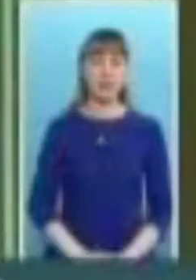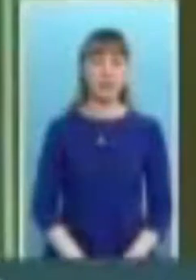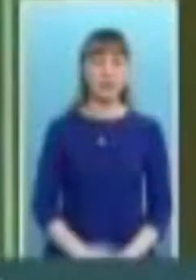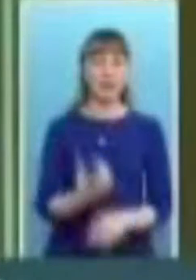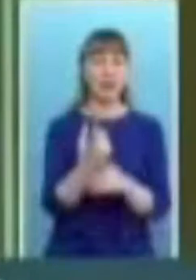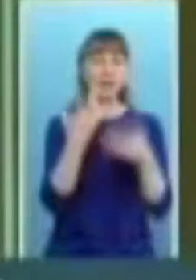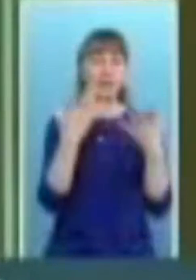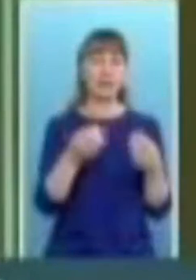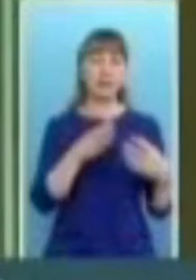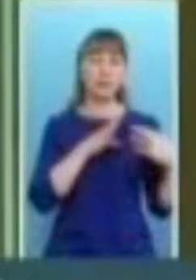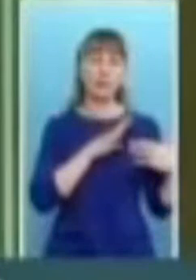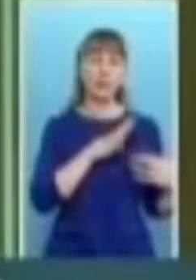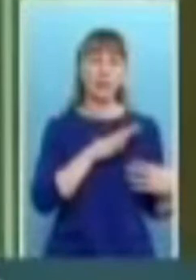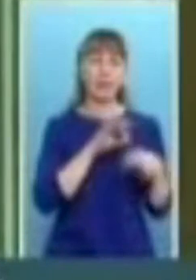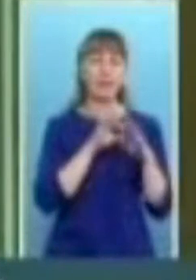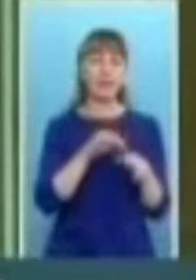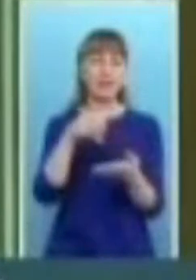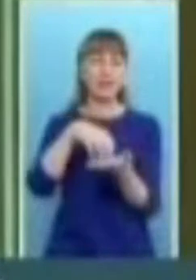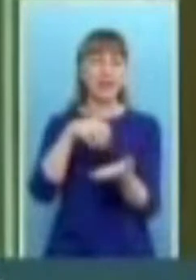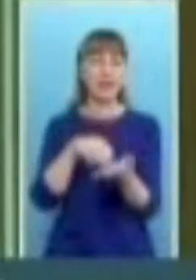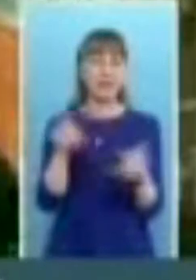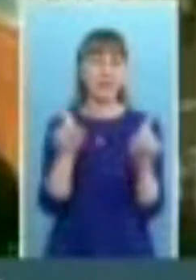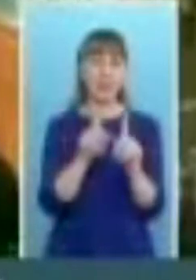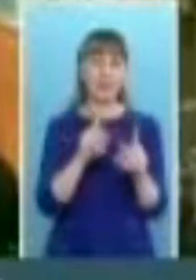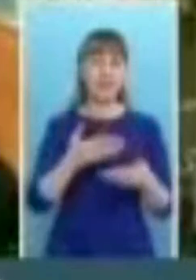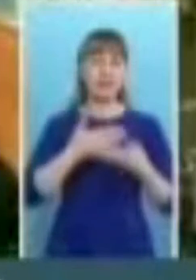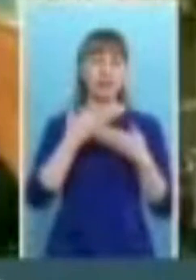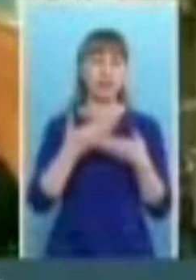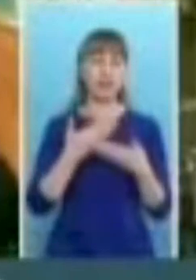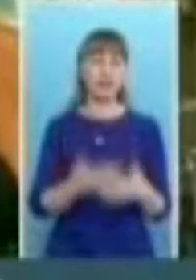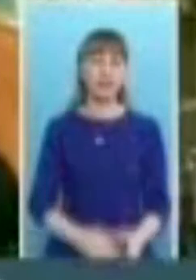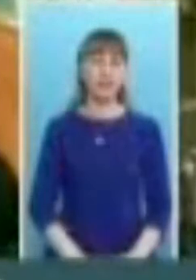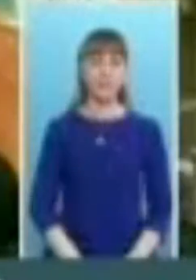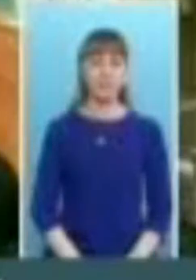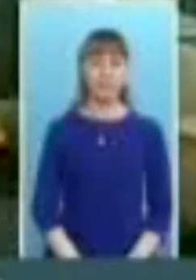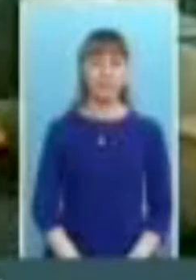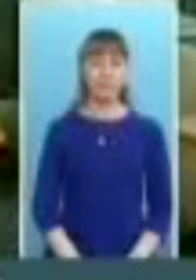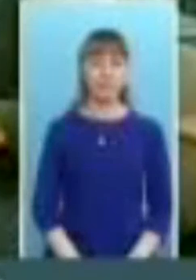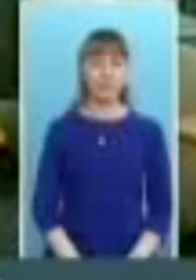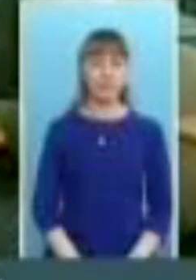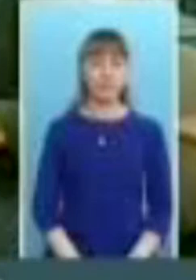меңгерген Тобыл өңірінің талантты жастары өз қабілеттерін паш етті.